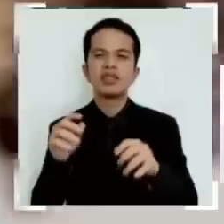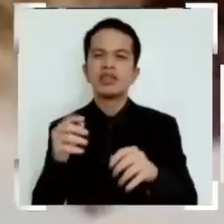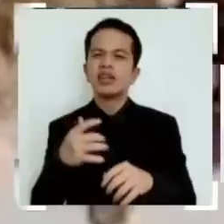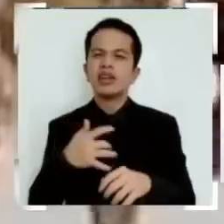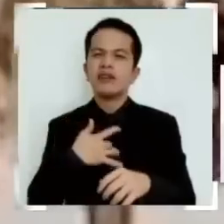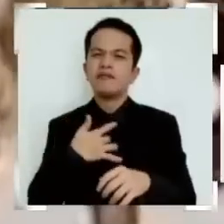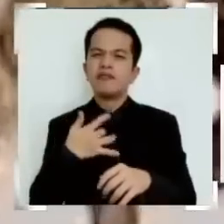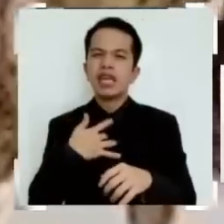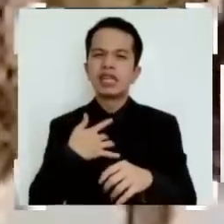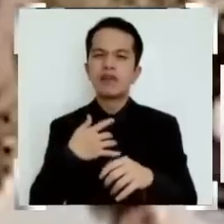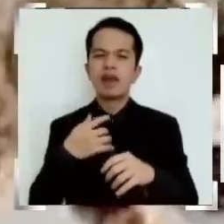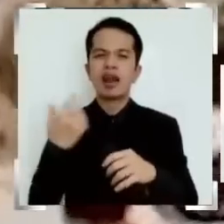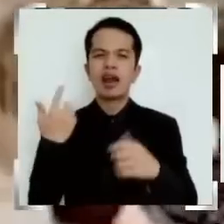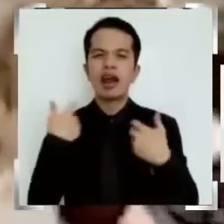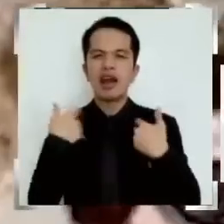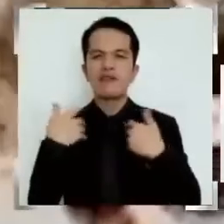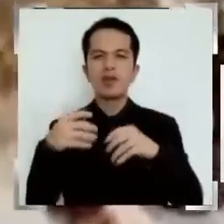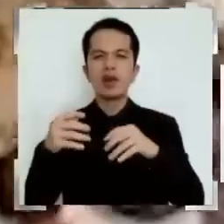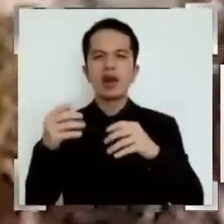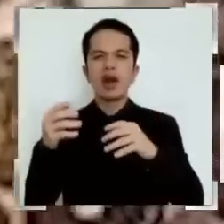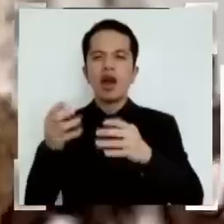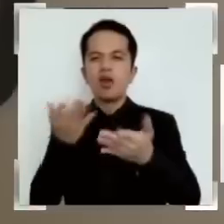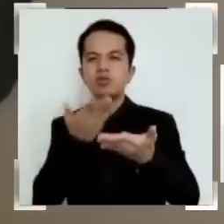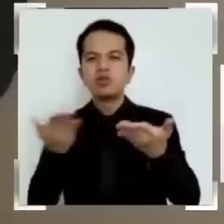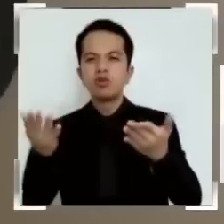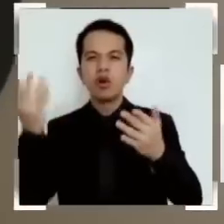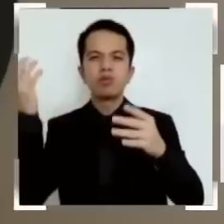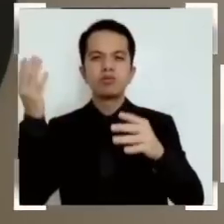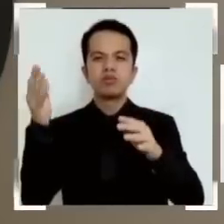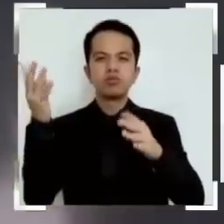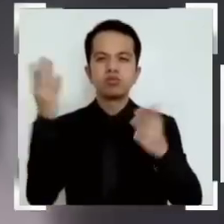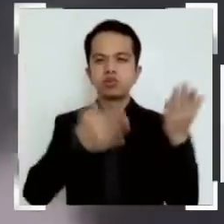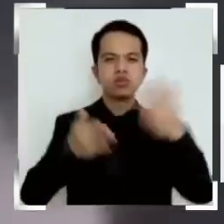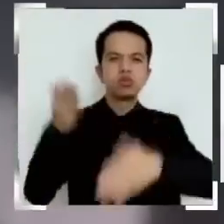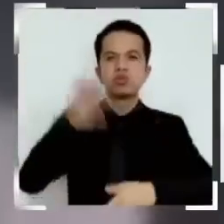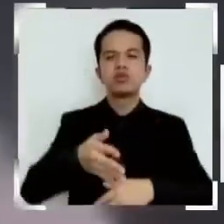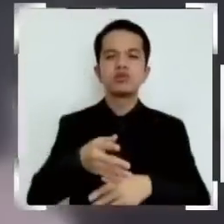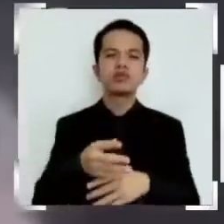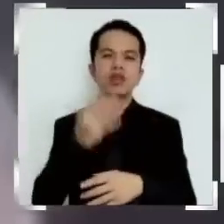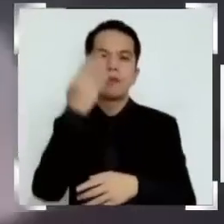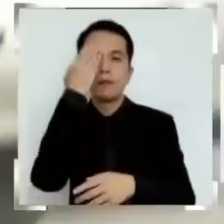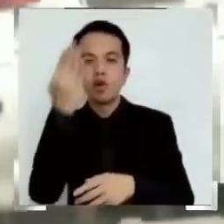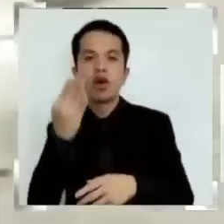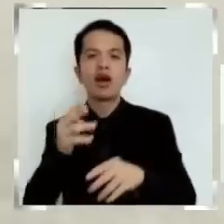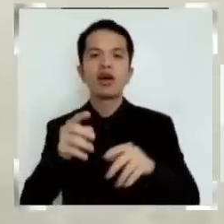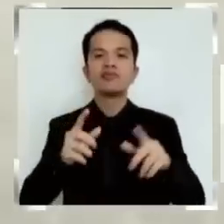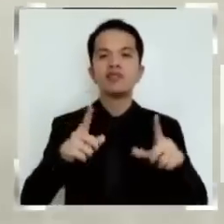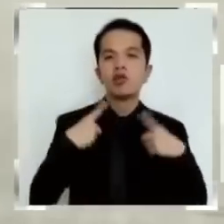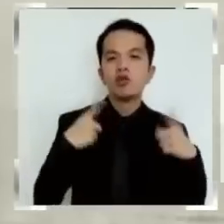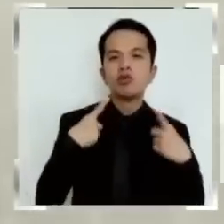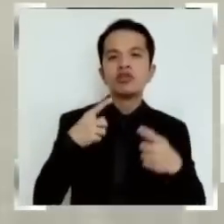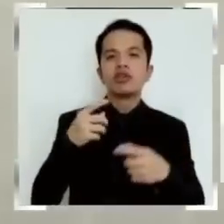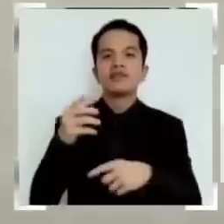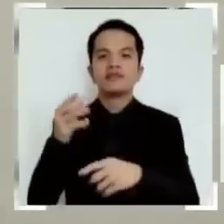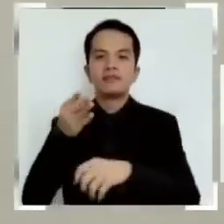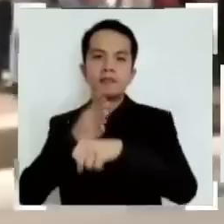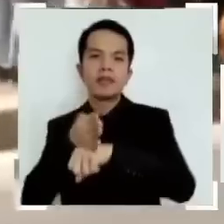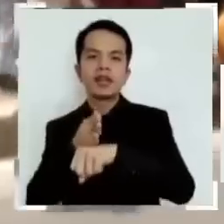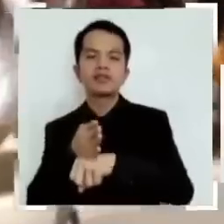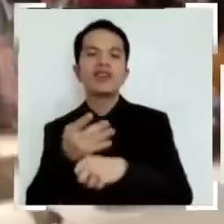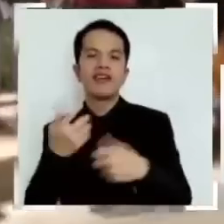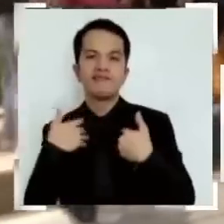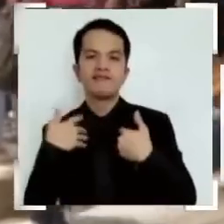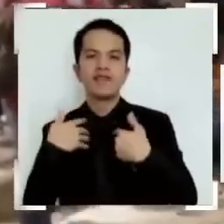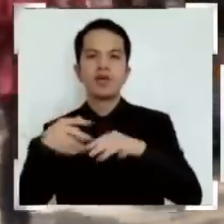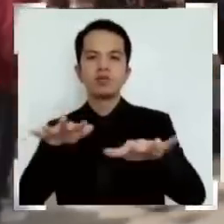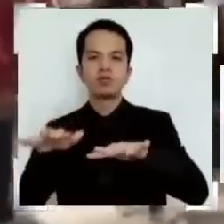ba. Ramdam ang pag-inig sa Laguna, Bulacan, pati sa Bataan. Niyugyog pati ilang bahagi ng